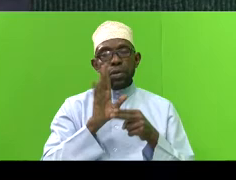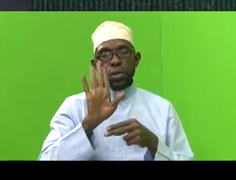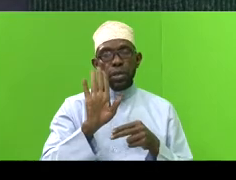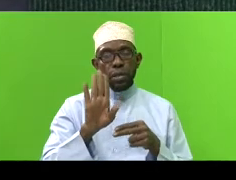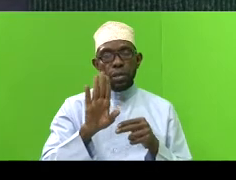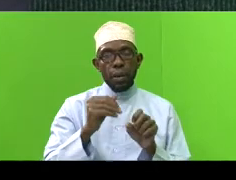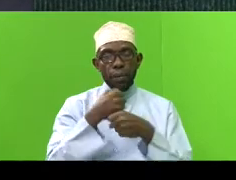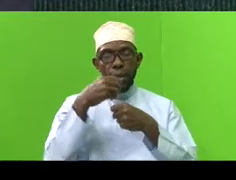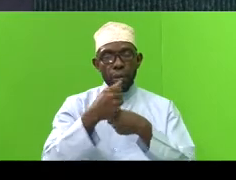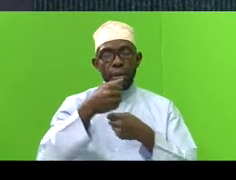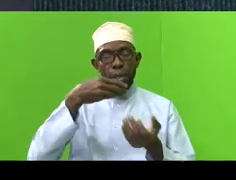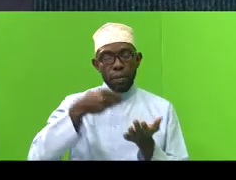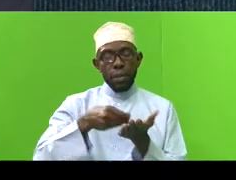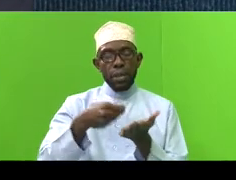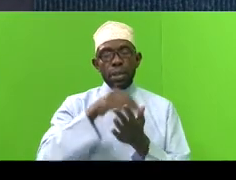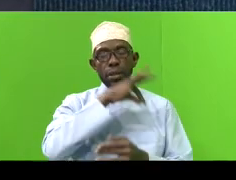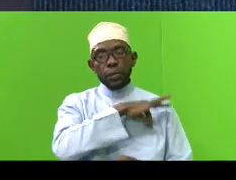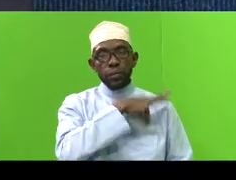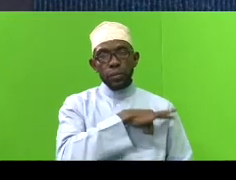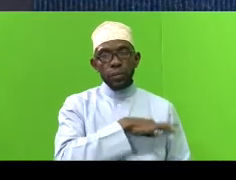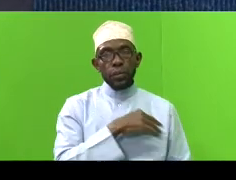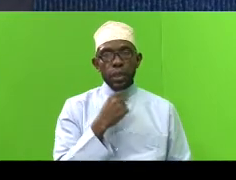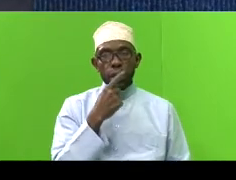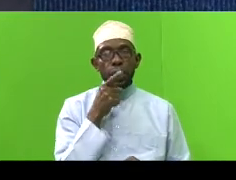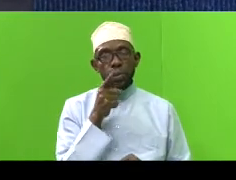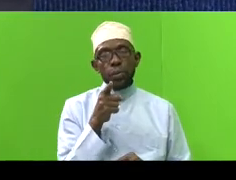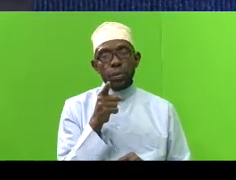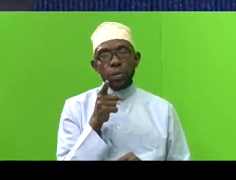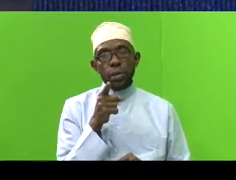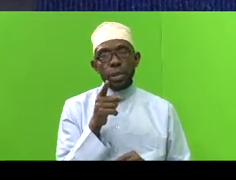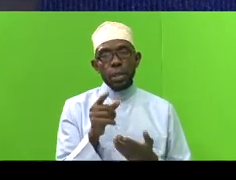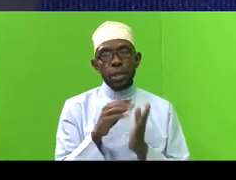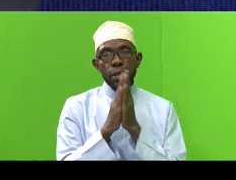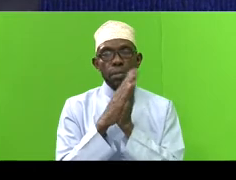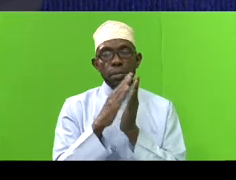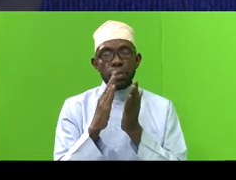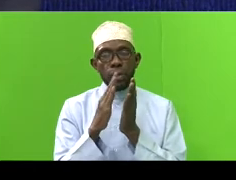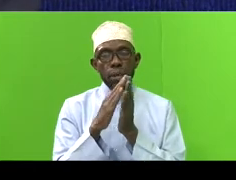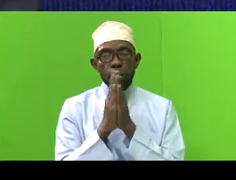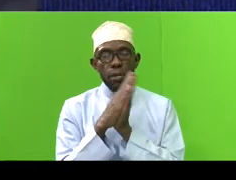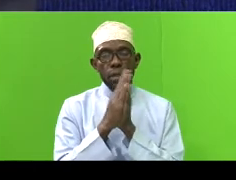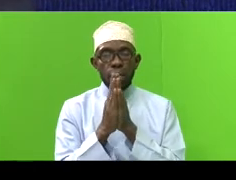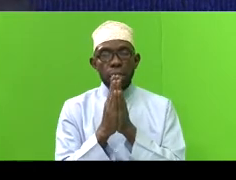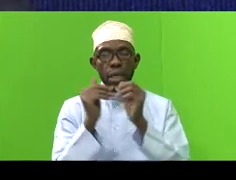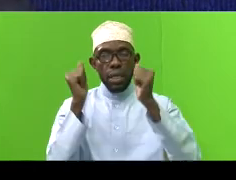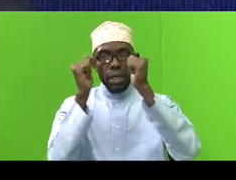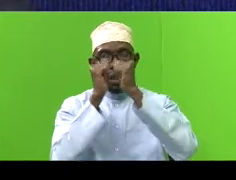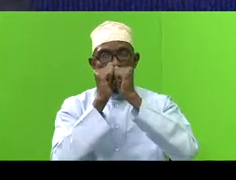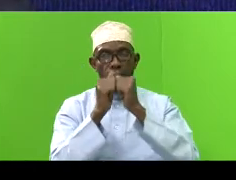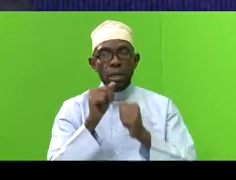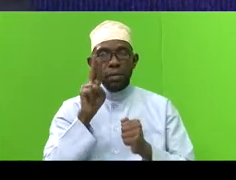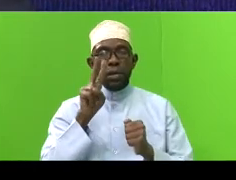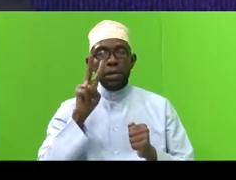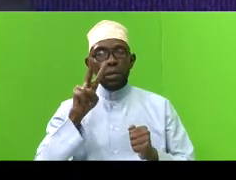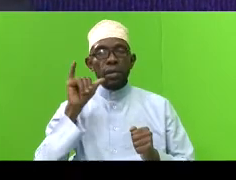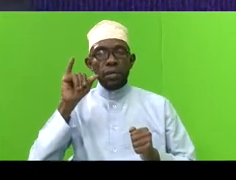kumharibia bure jina, lakini la pili ni kutengeneza pesa. Sasa atakwambia habari fulani, mambo pengine 10 things about Victor Bwire, number